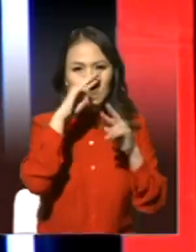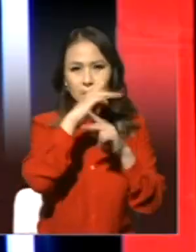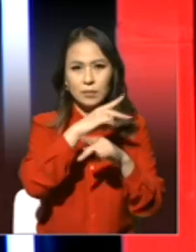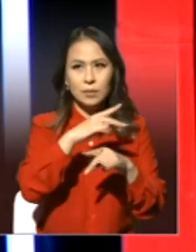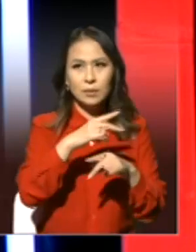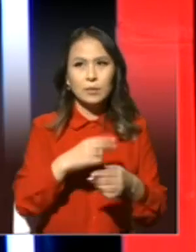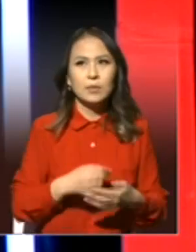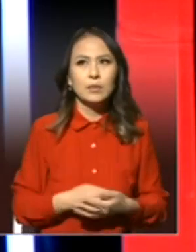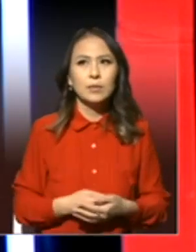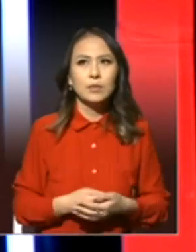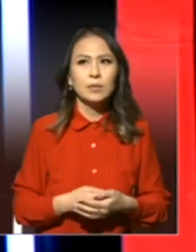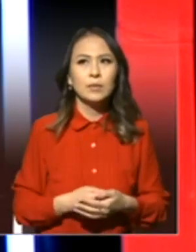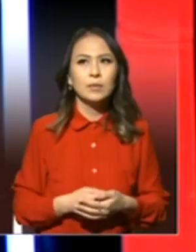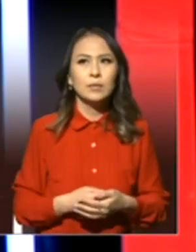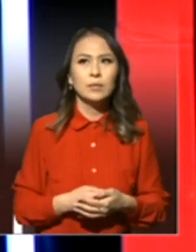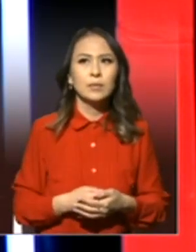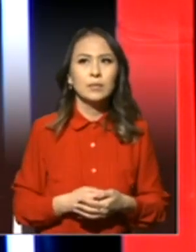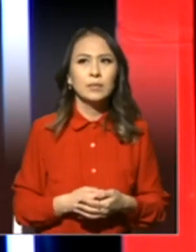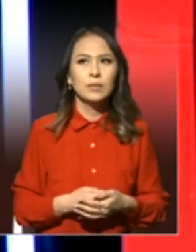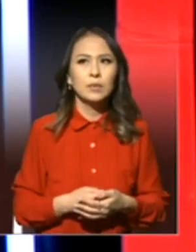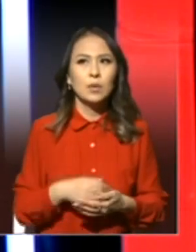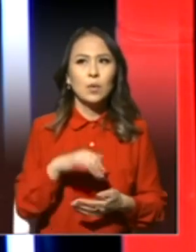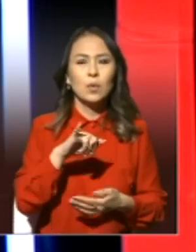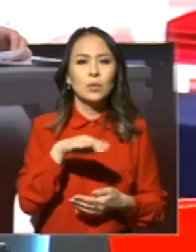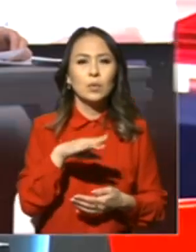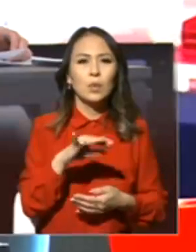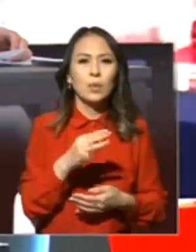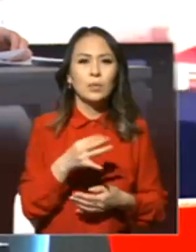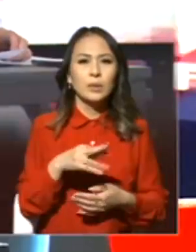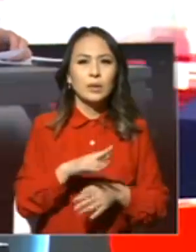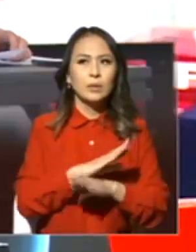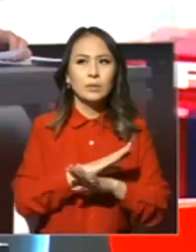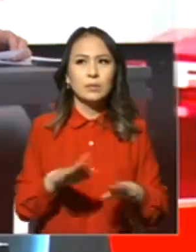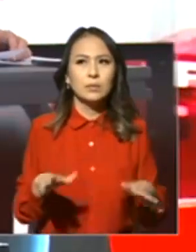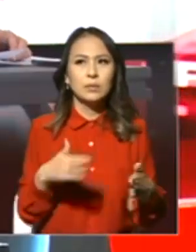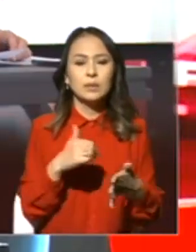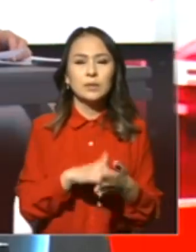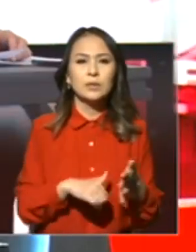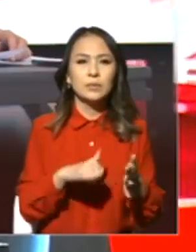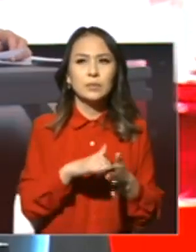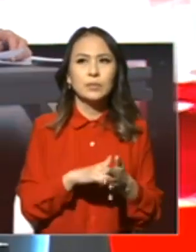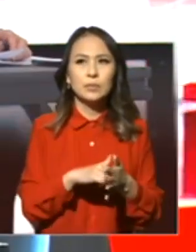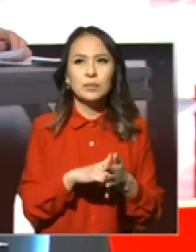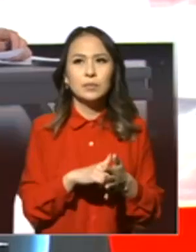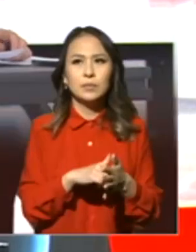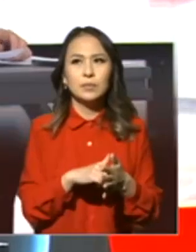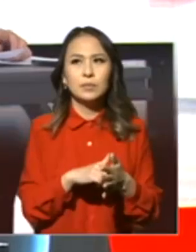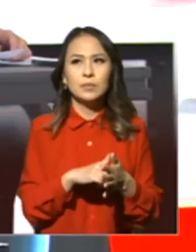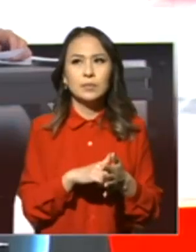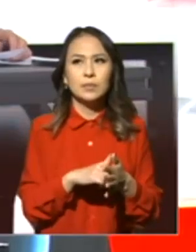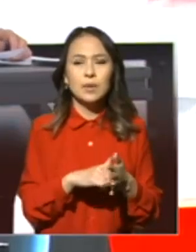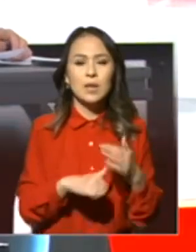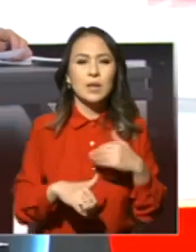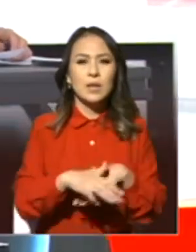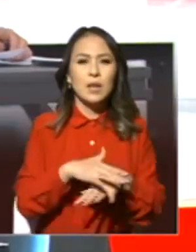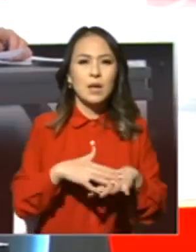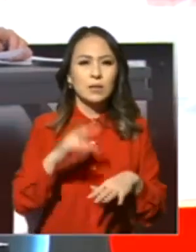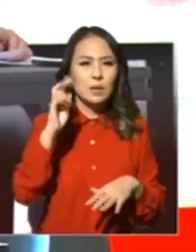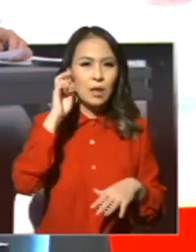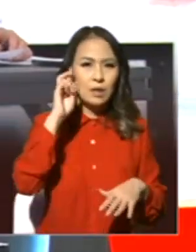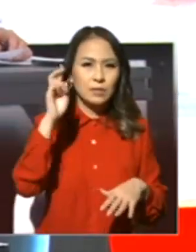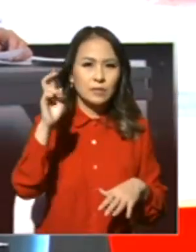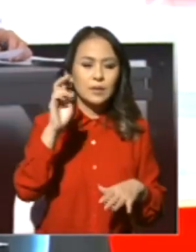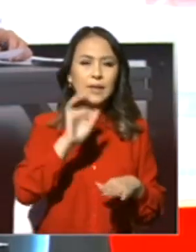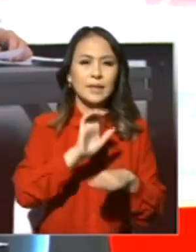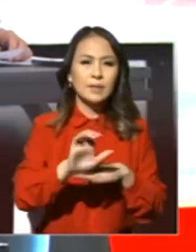утопия ғой. Иә, жоқ, утопия деп айтуға болмайды. Бұл жерде мүмкін емес. Себебі біріншіден біз нарықтық мемлекетпіз және біз